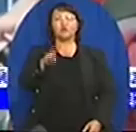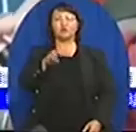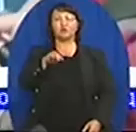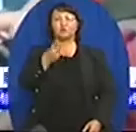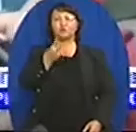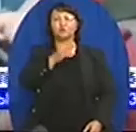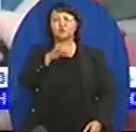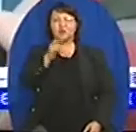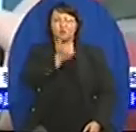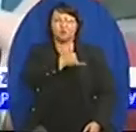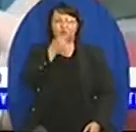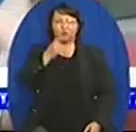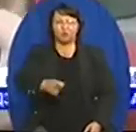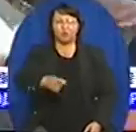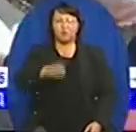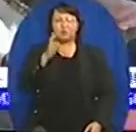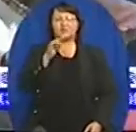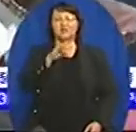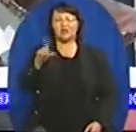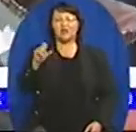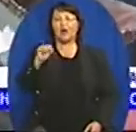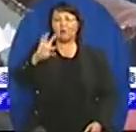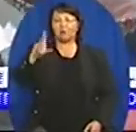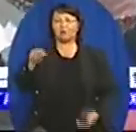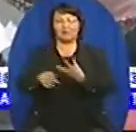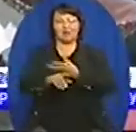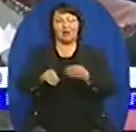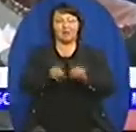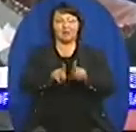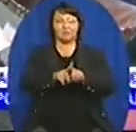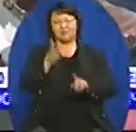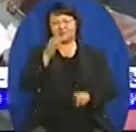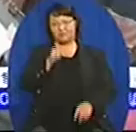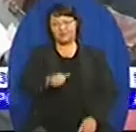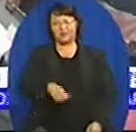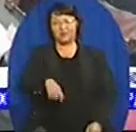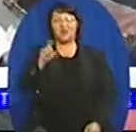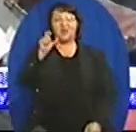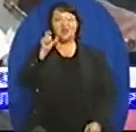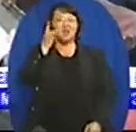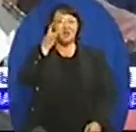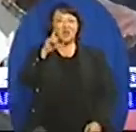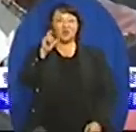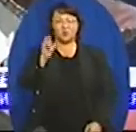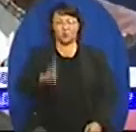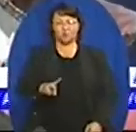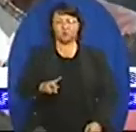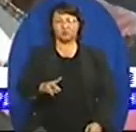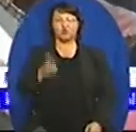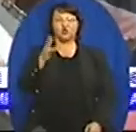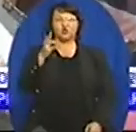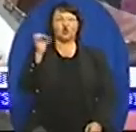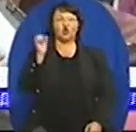байсан Батэрдэн аврах шиг хүн байх болов уу гэж боддөг шүү дээ. Эр хүнийхэн чанарын хувьд ч гэсэн дүн нуруугийн хувьд ч гэсэн бол Батэрдэн аврах